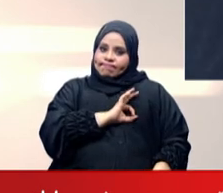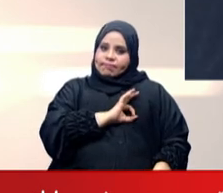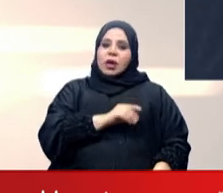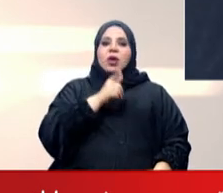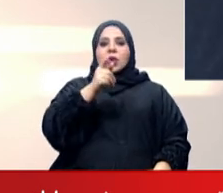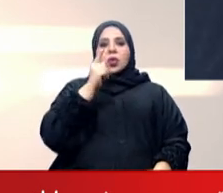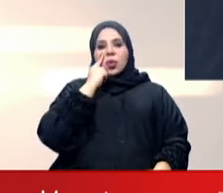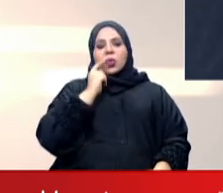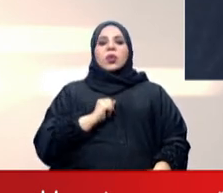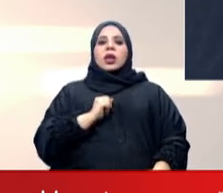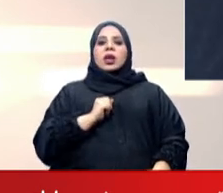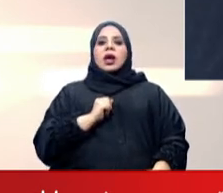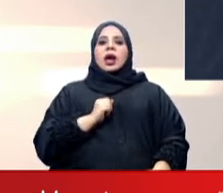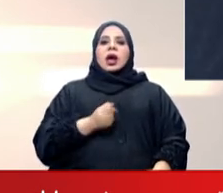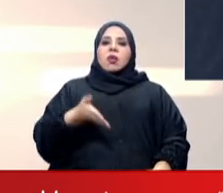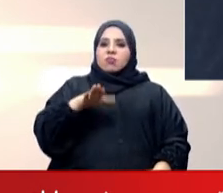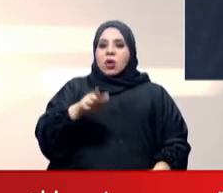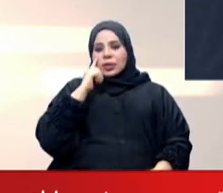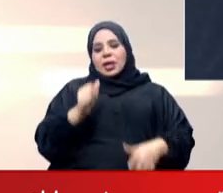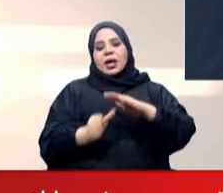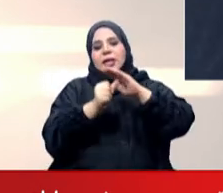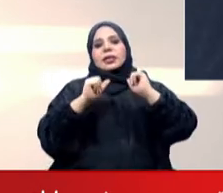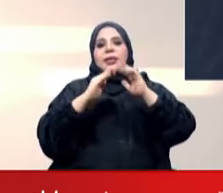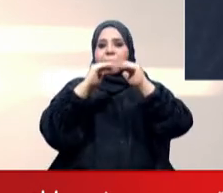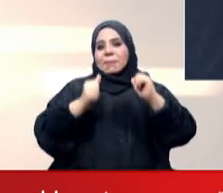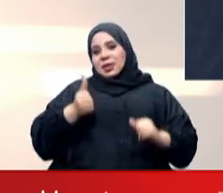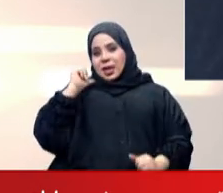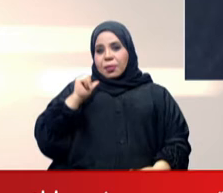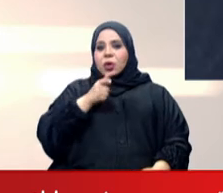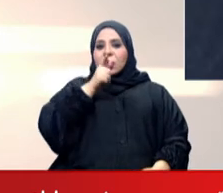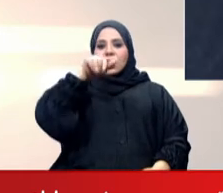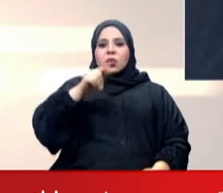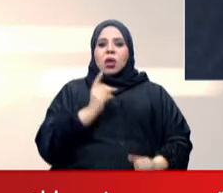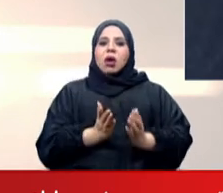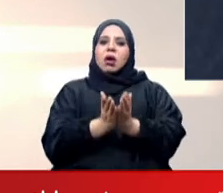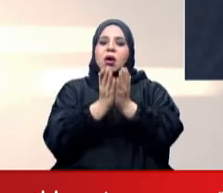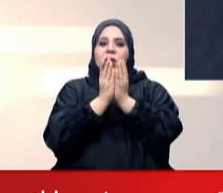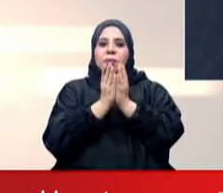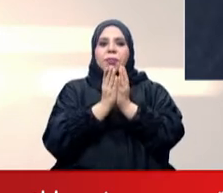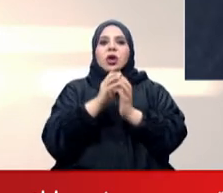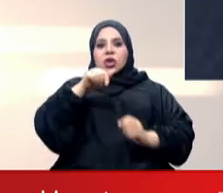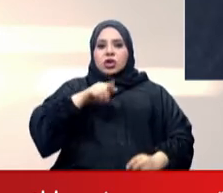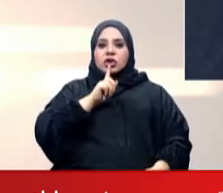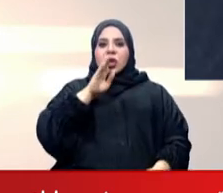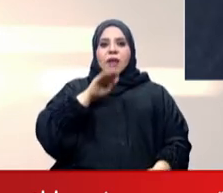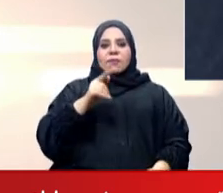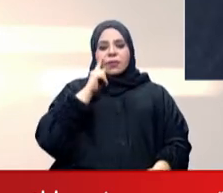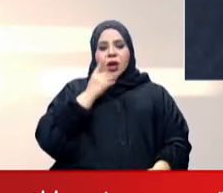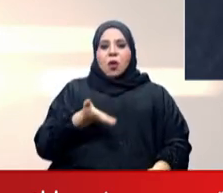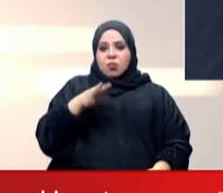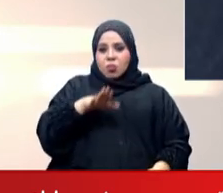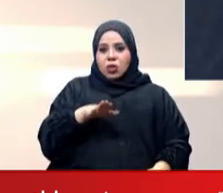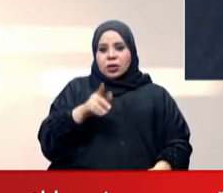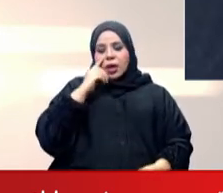وصادق مواساته بوفاة الرئيس المصري الأسبق محمد حسني مبارك، سائلا المولى عز وجل أن يتغمد الفقيد